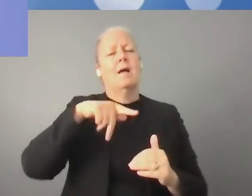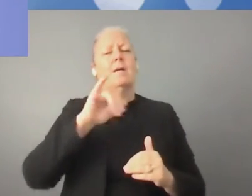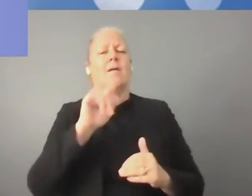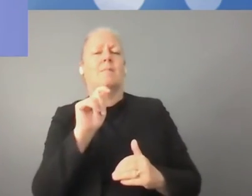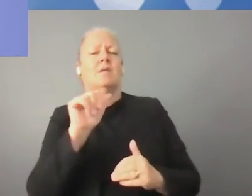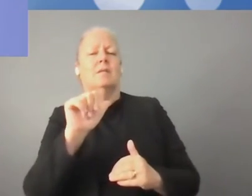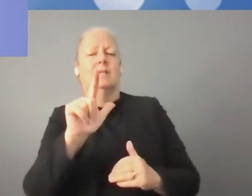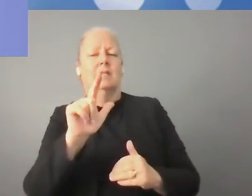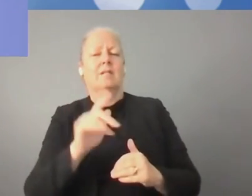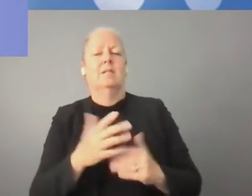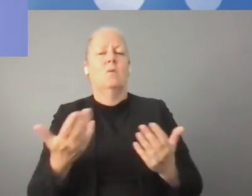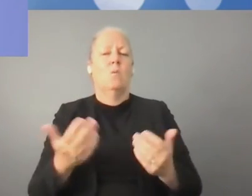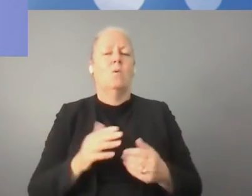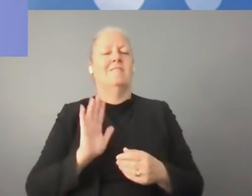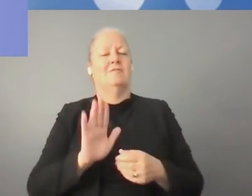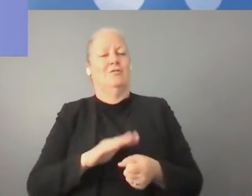Поэтому частные инвесторы